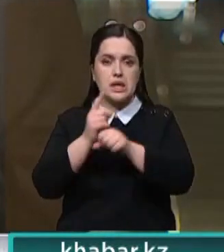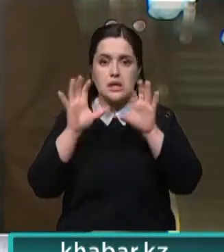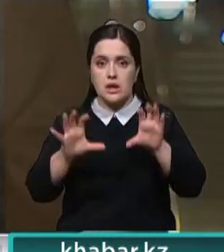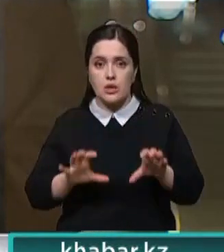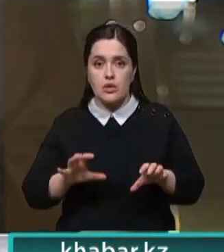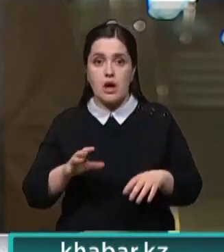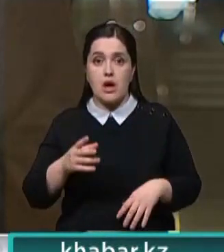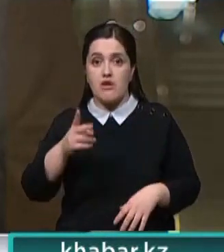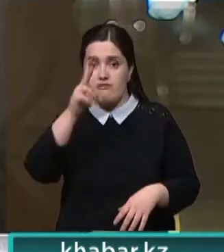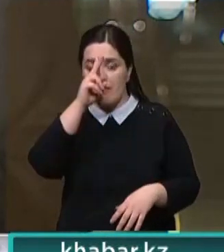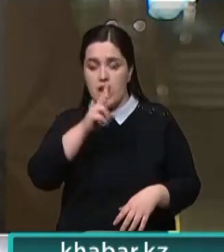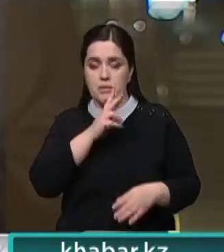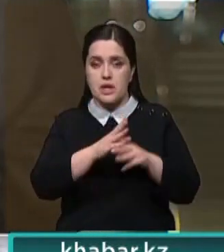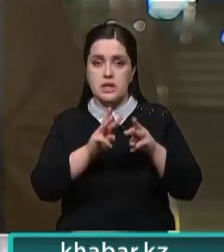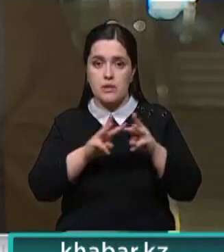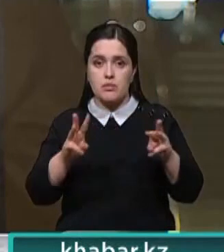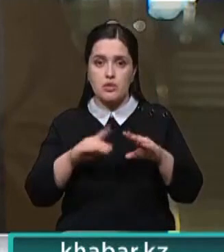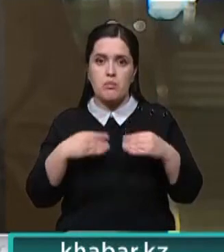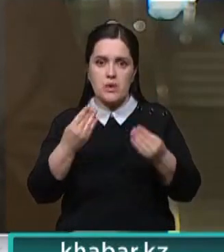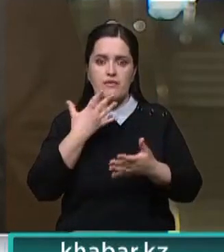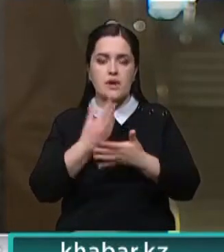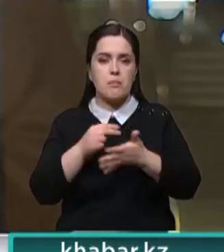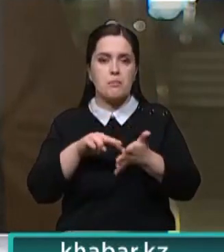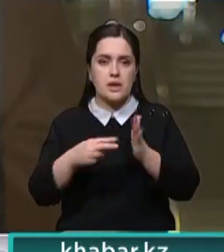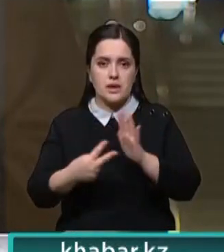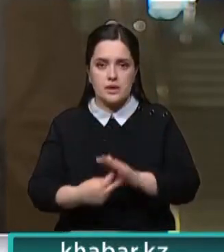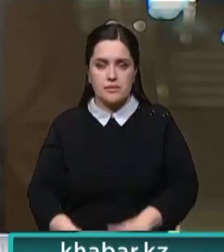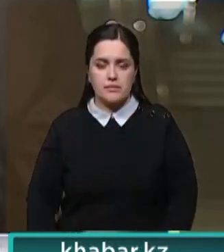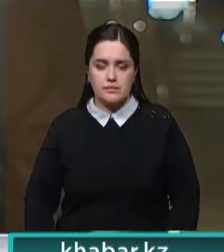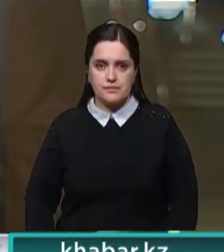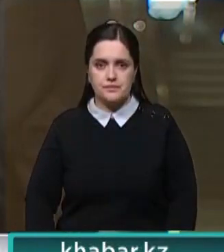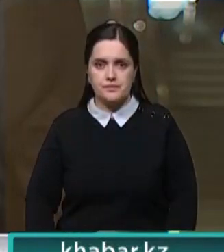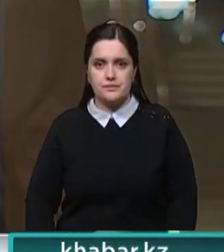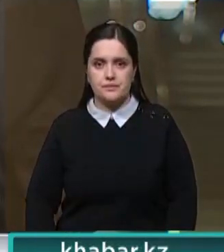есть 2 месяца, чтобы предоставить свои предложения. Айгуль Монтаева,